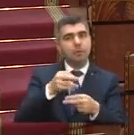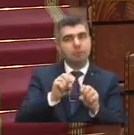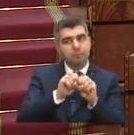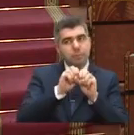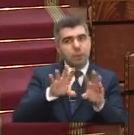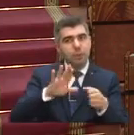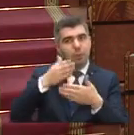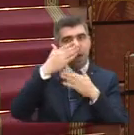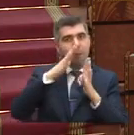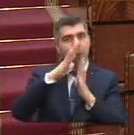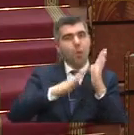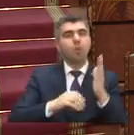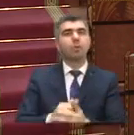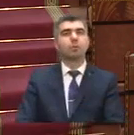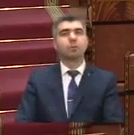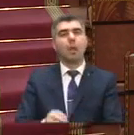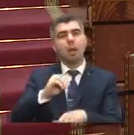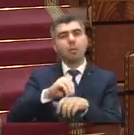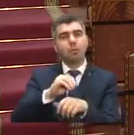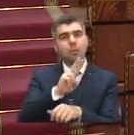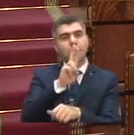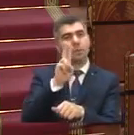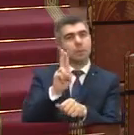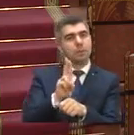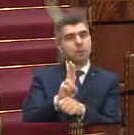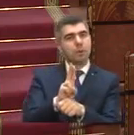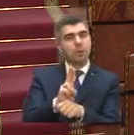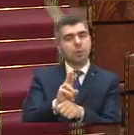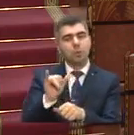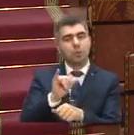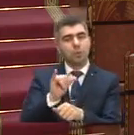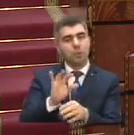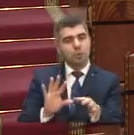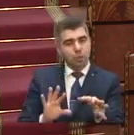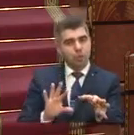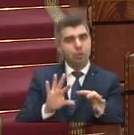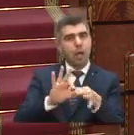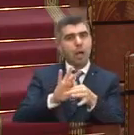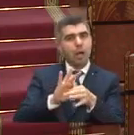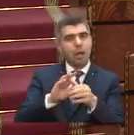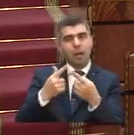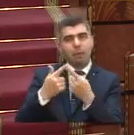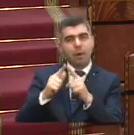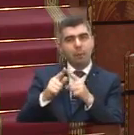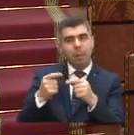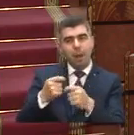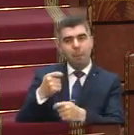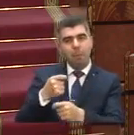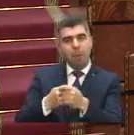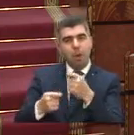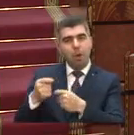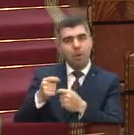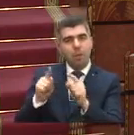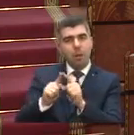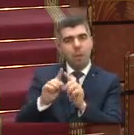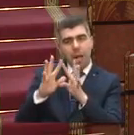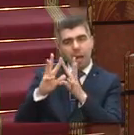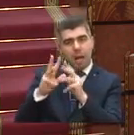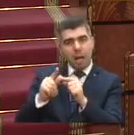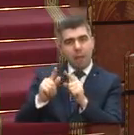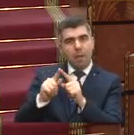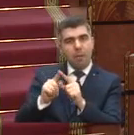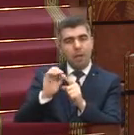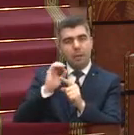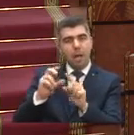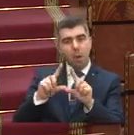السيد الوزير المحترم عن الشراكه مع مستوردي وبائعي السيارات من اجل رقمنه عمليه تسجيل